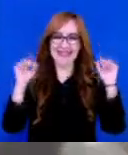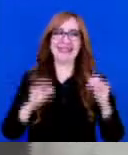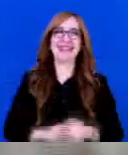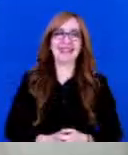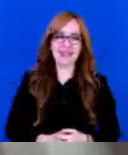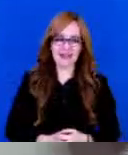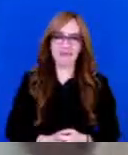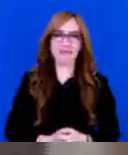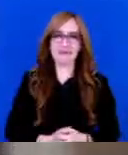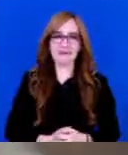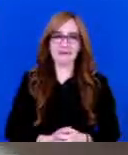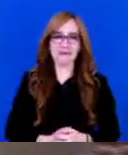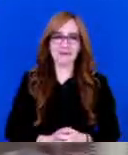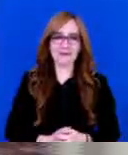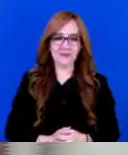Papua.